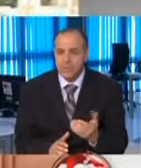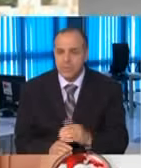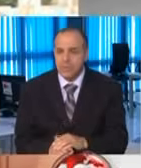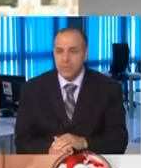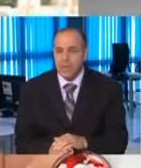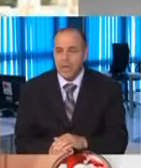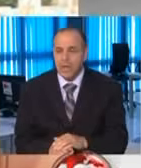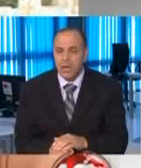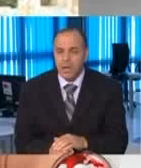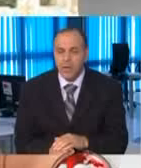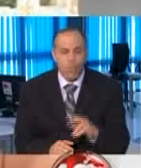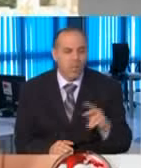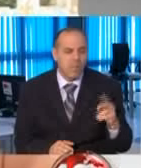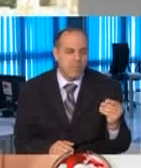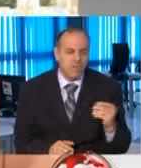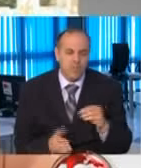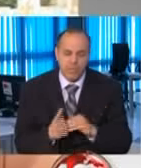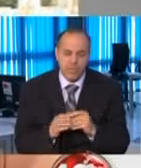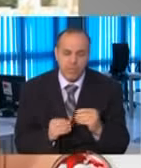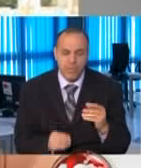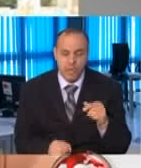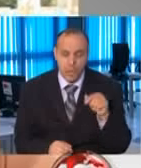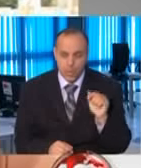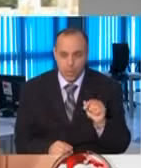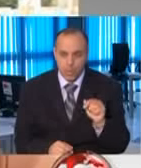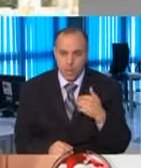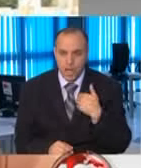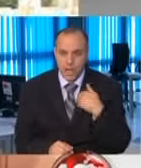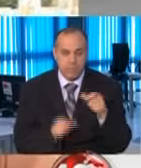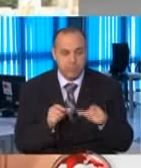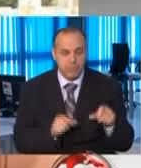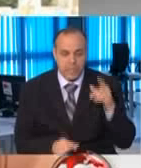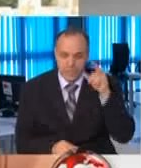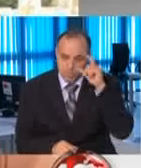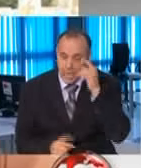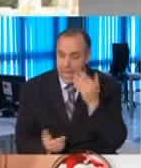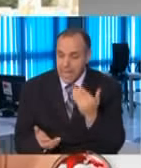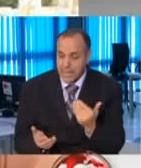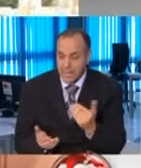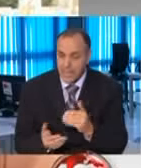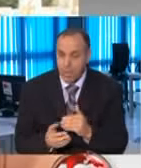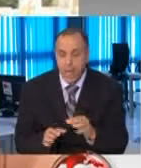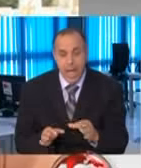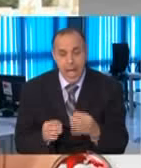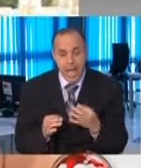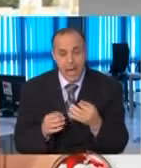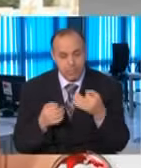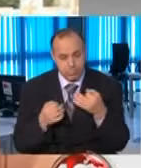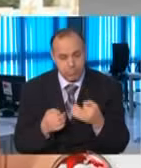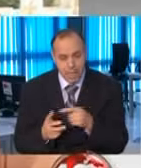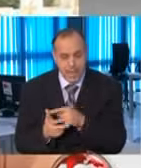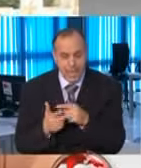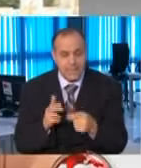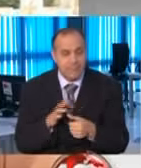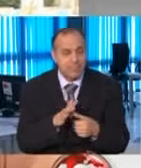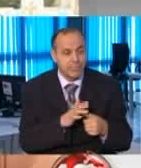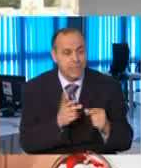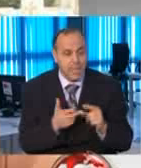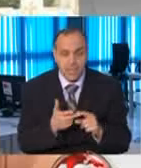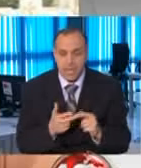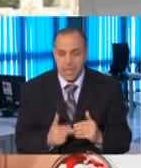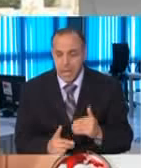من الجوانب الأخرى، لكن اليوم أبناء سيدي بوزيد كانوا ينتظرون حلول الرئاسات الثلاث